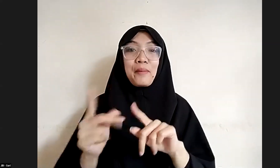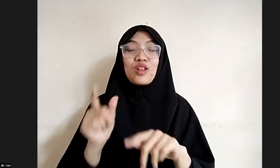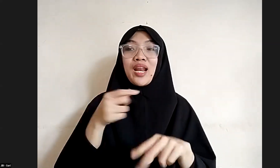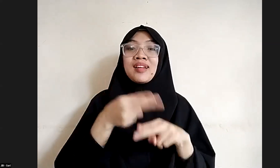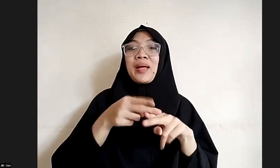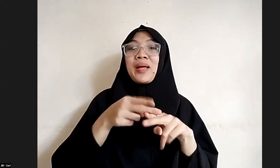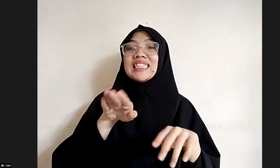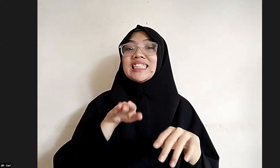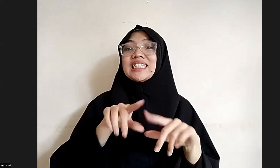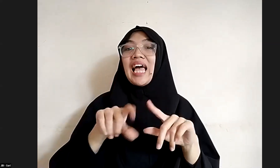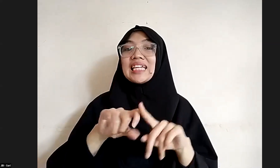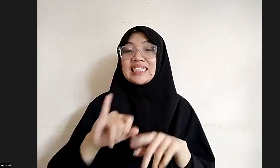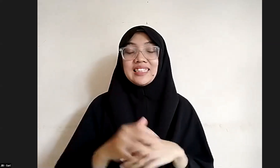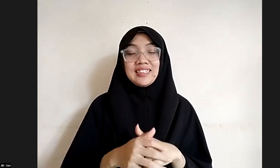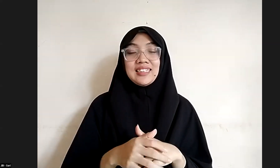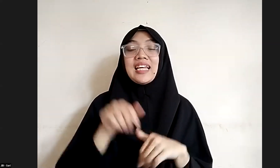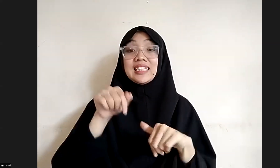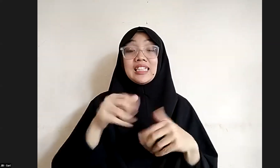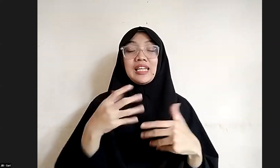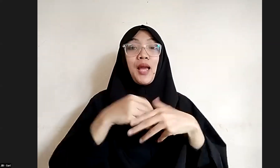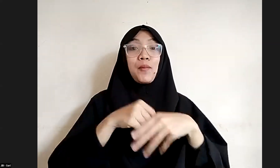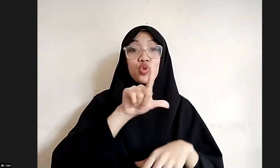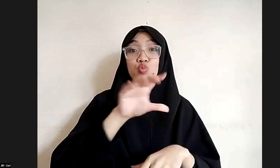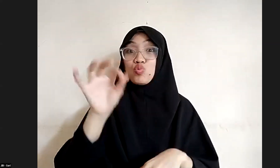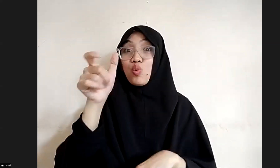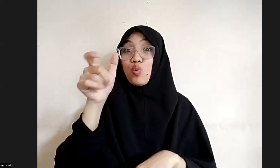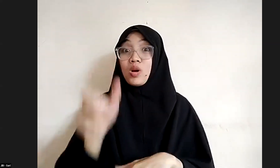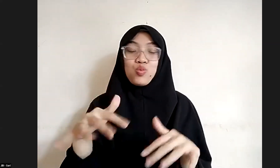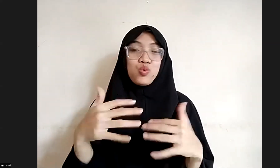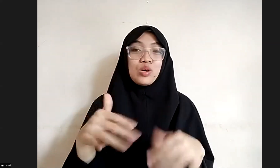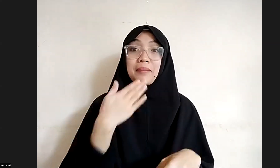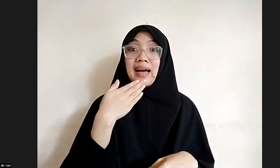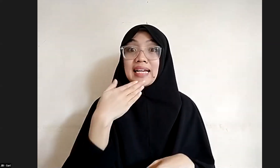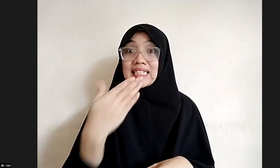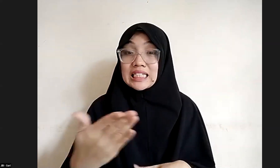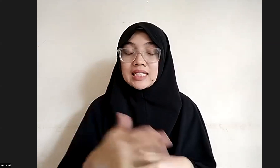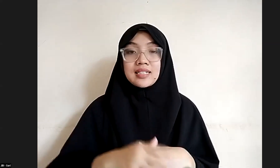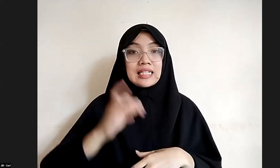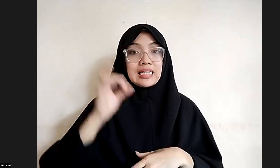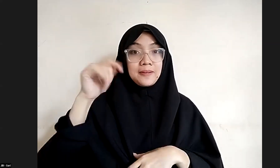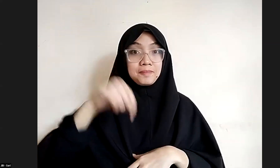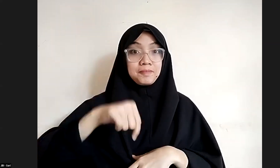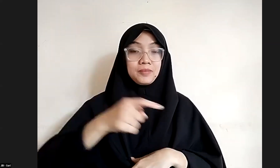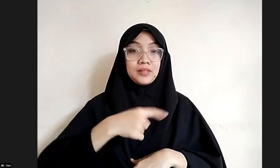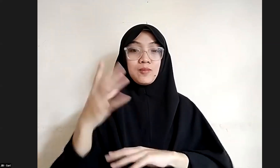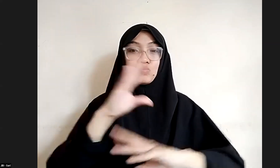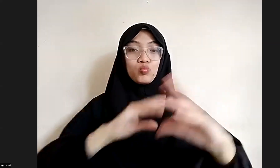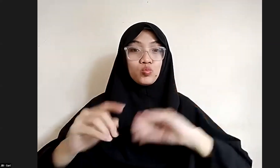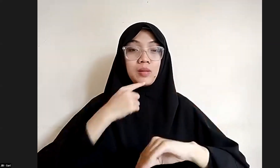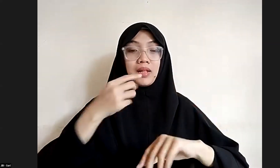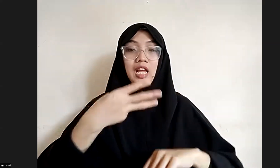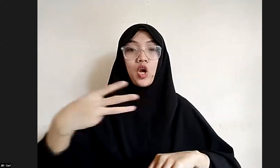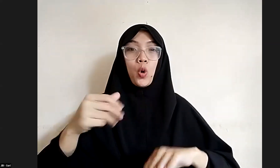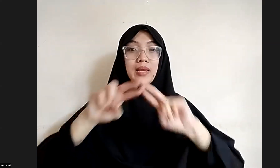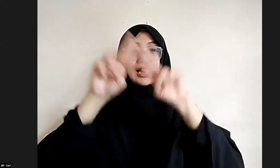70 orang yang bergabung di sini. Saya kira terima kasih sekali. Kita siang ini akan berbicara soal ekonomi internasional. Tadi sudah